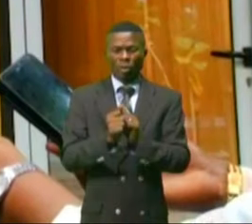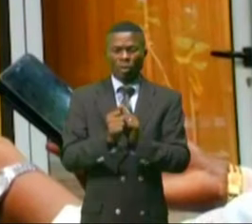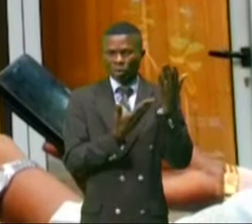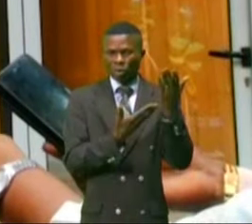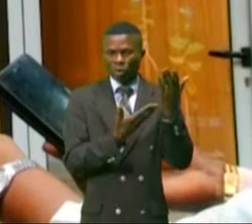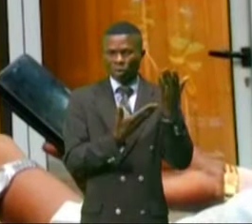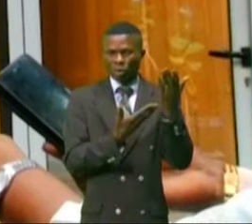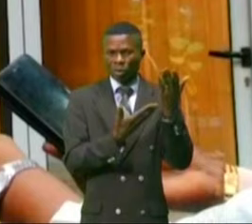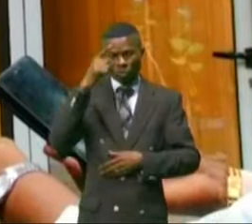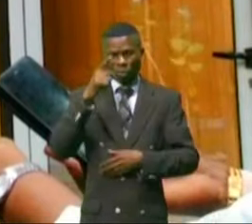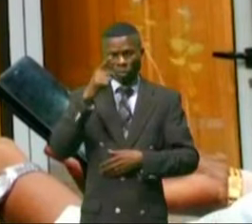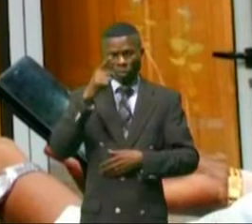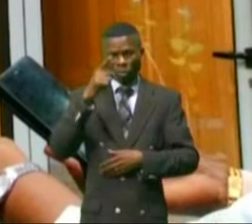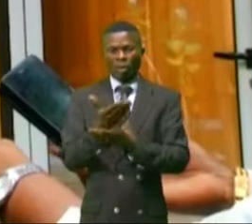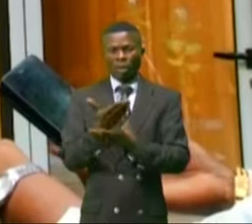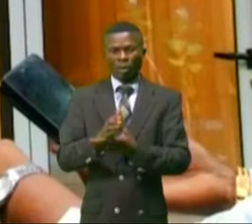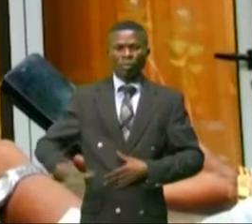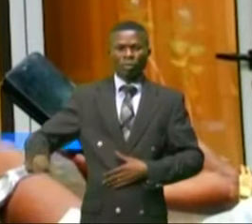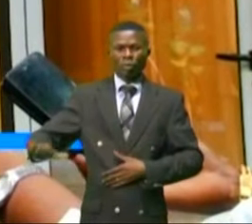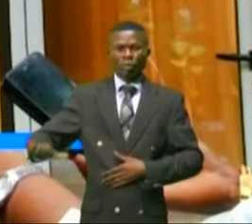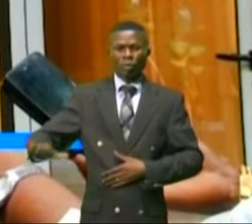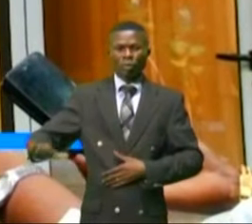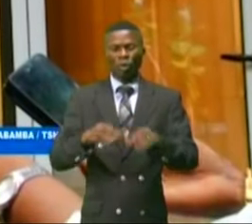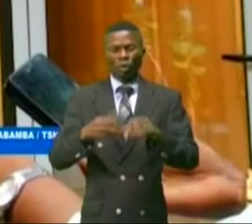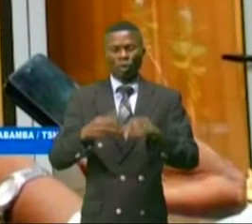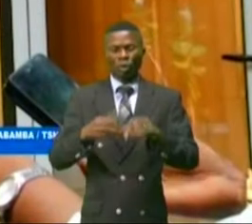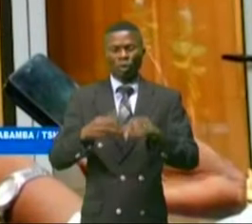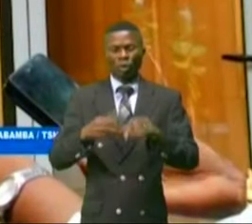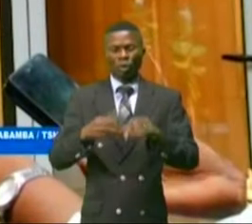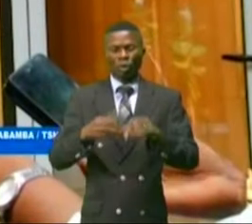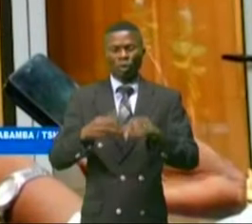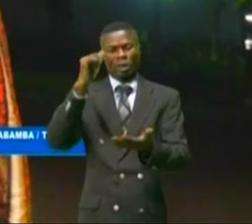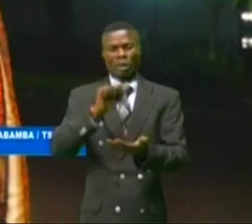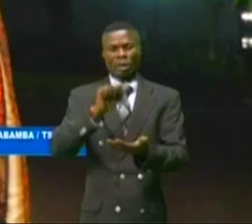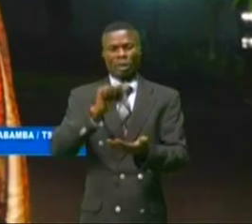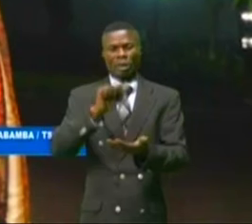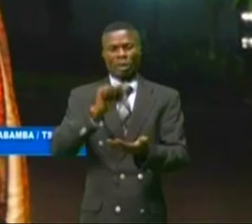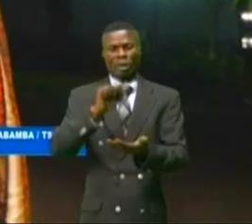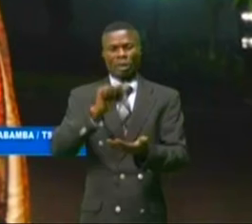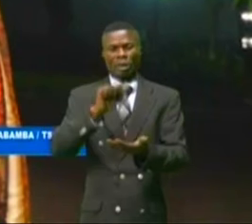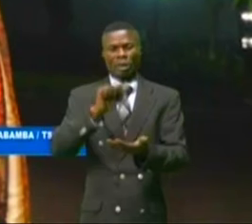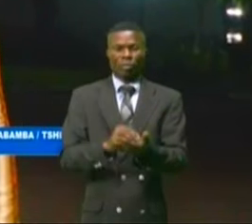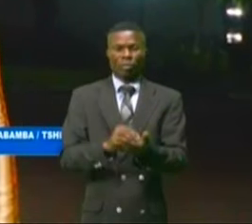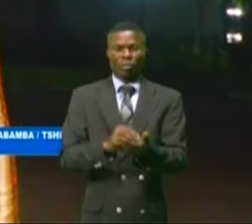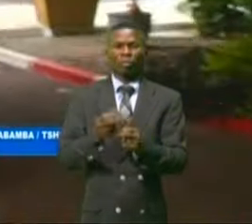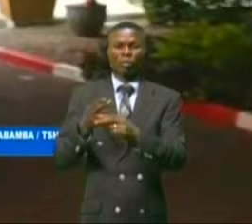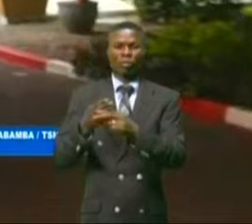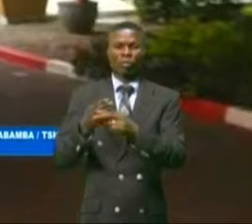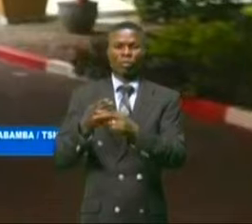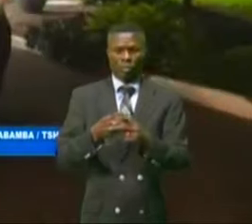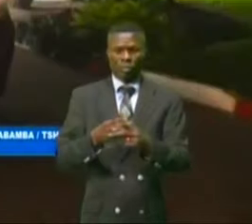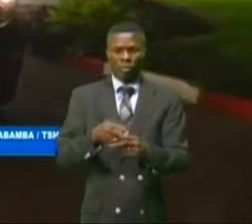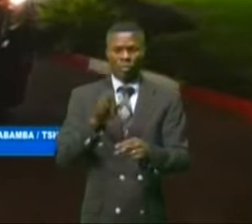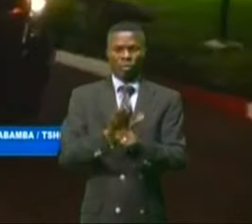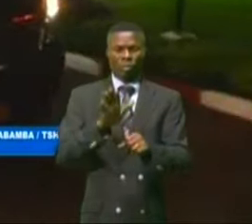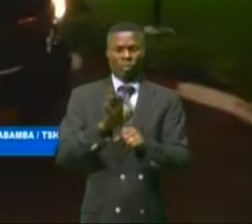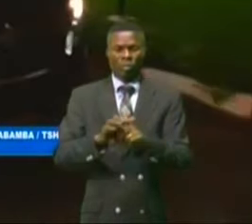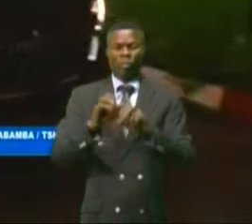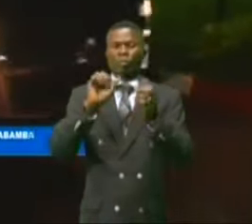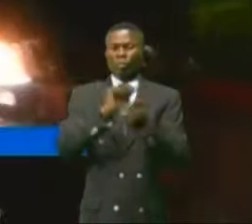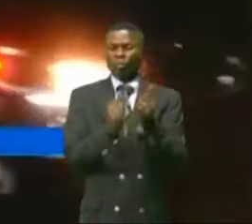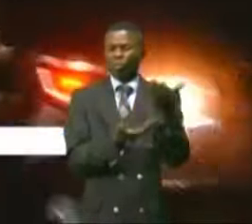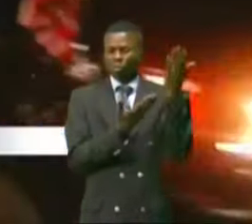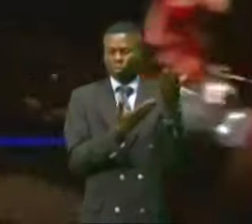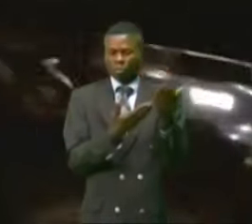bâtir entre les deux pays. On va continuer dans ce sens. Outre ce sujet sécuritaire, plusieurs sujets d'intérêt